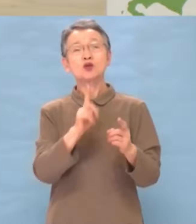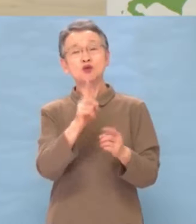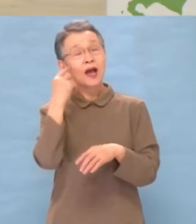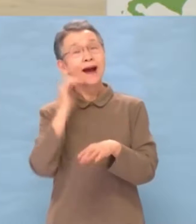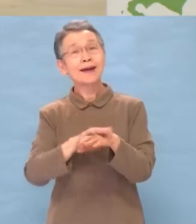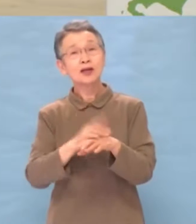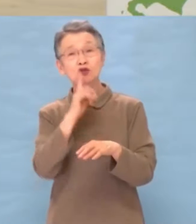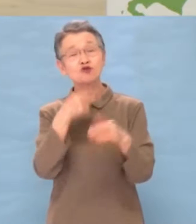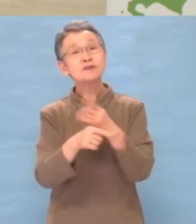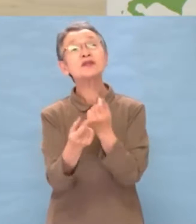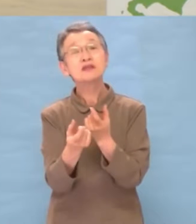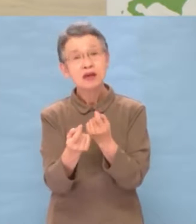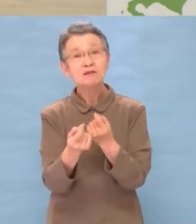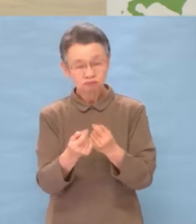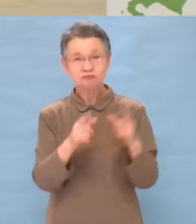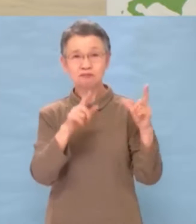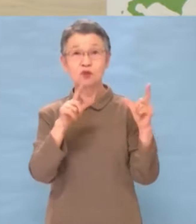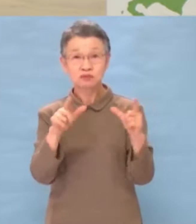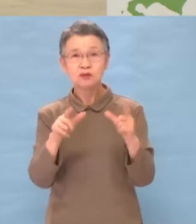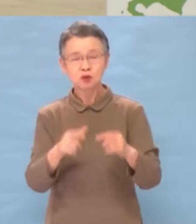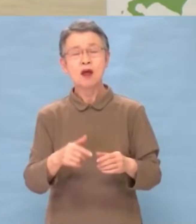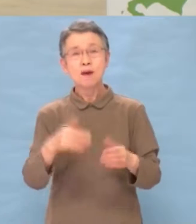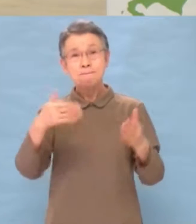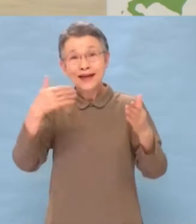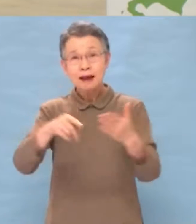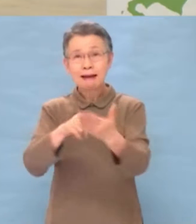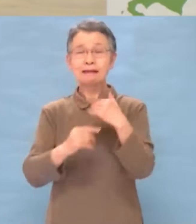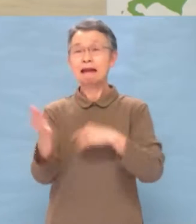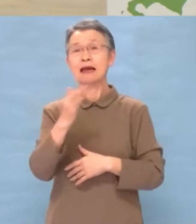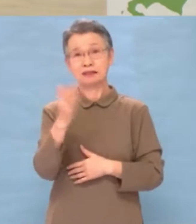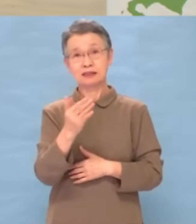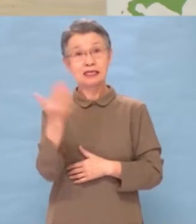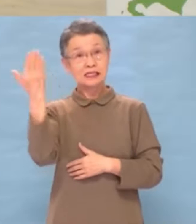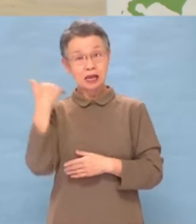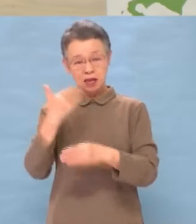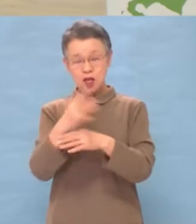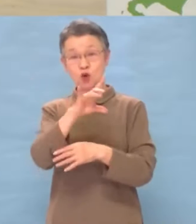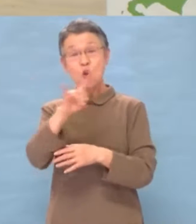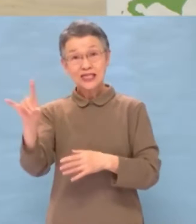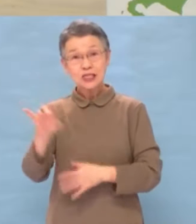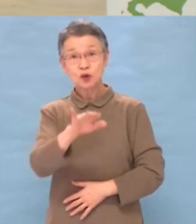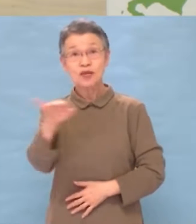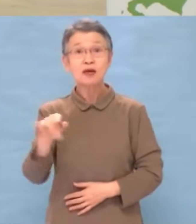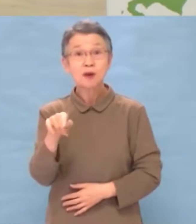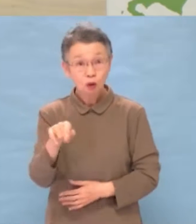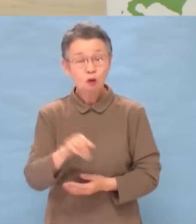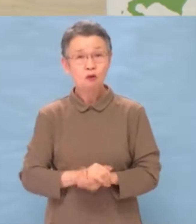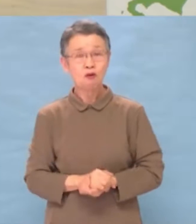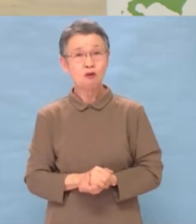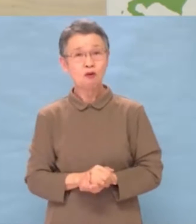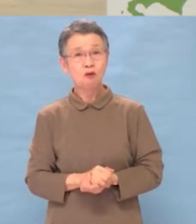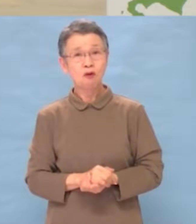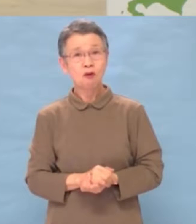一つの考え方、 そうですね、まだ出てないし物を見てないので、以前の農業の方々の話と